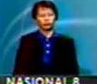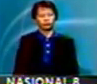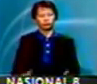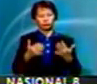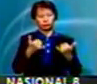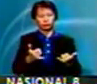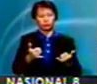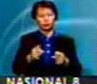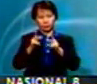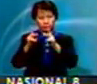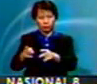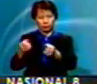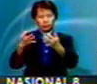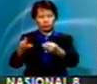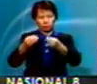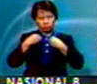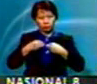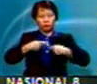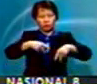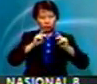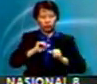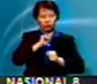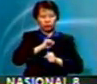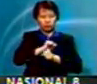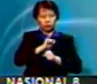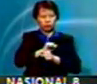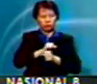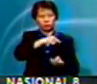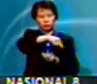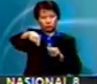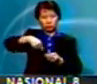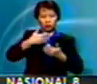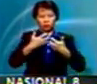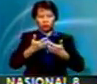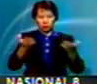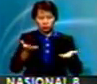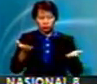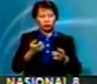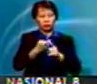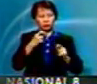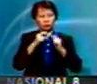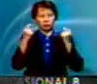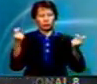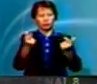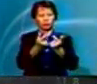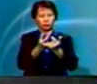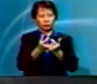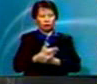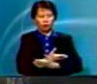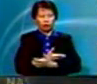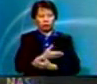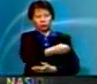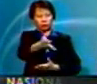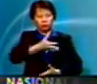banyak memberi peluang pekerjaan lah kata ke penduduk sekitar, terutamanya daripada golongan anak-anak